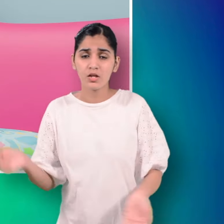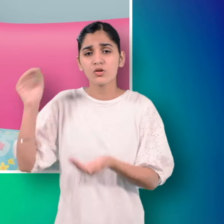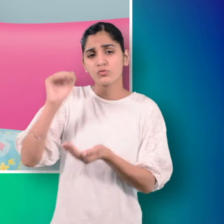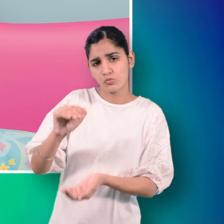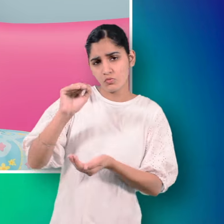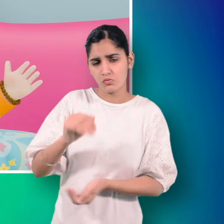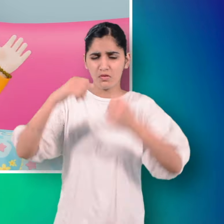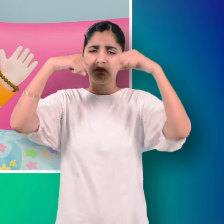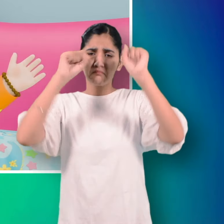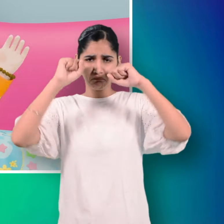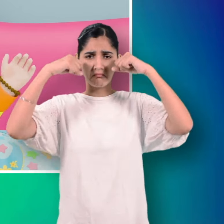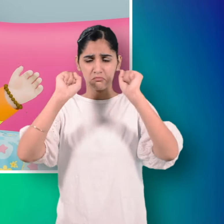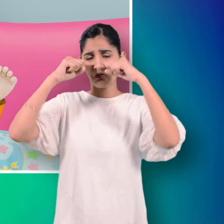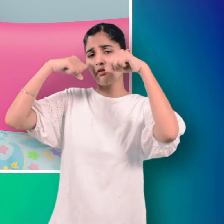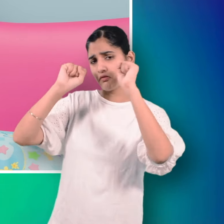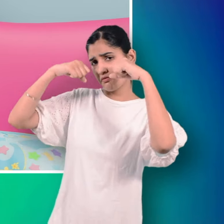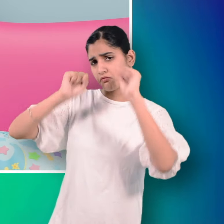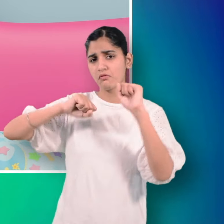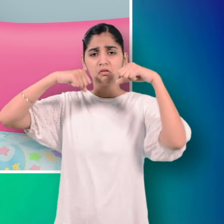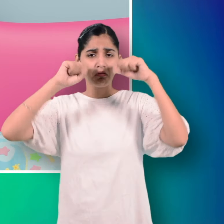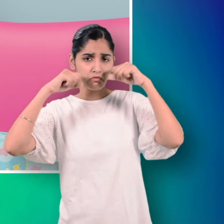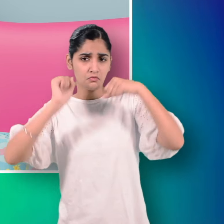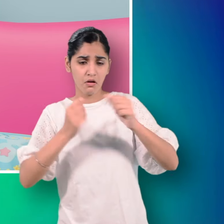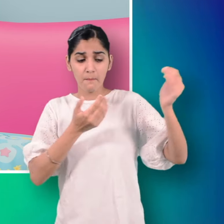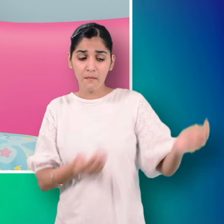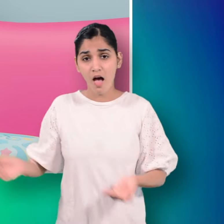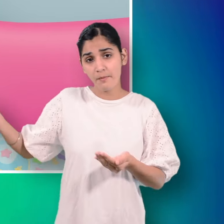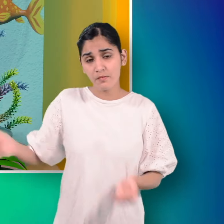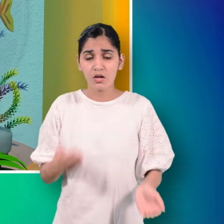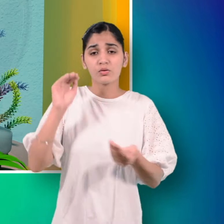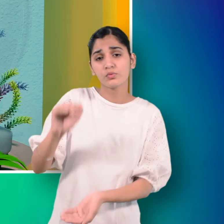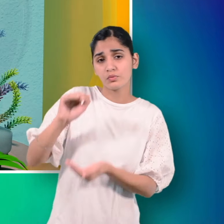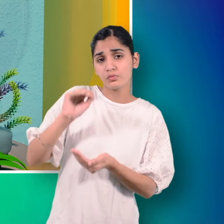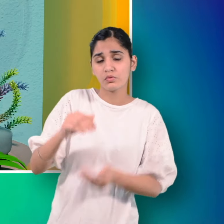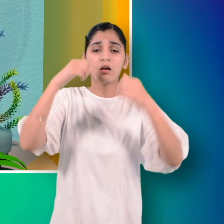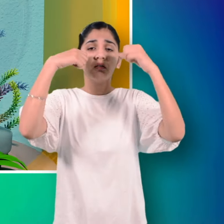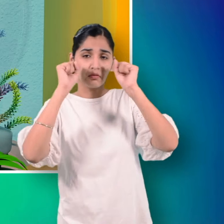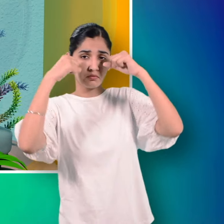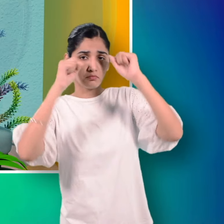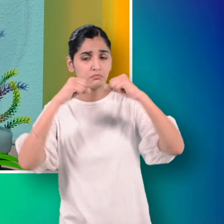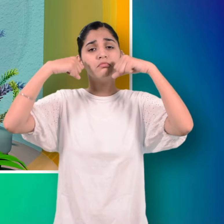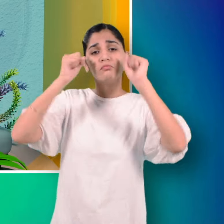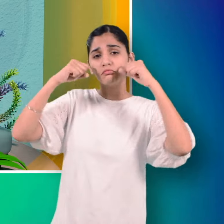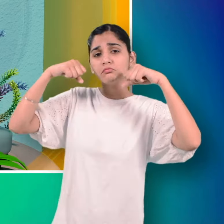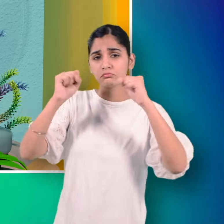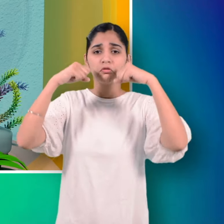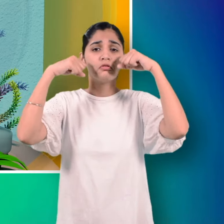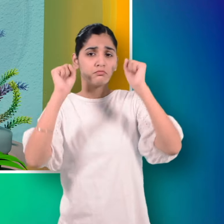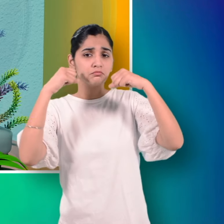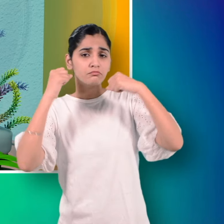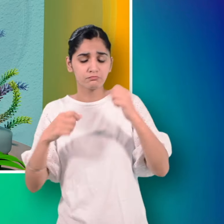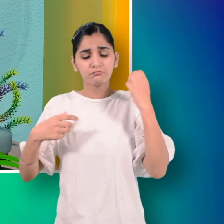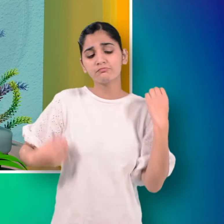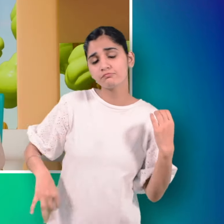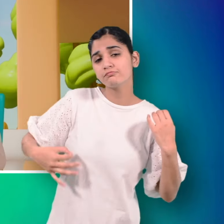छोटा बेबी रो रहा था छोटा बेबी छोटा बेबी रो रहा था छोटा